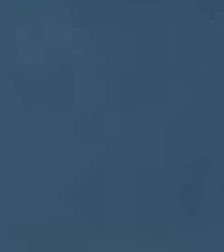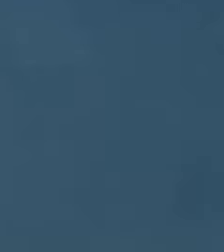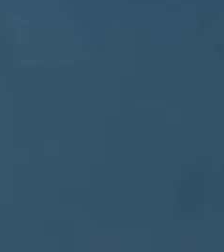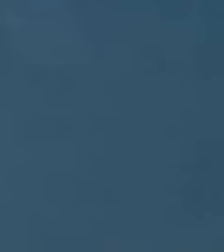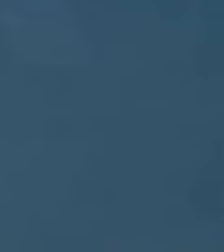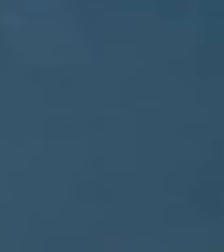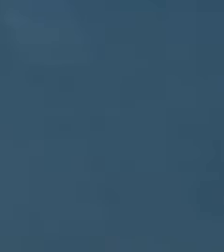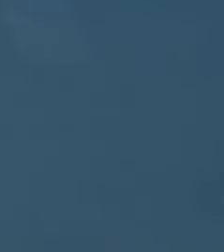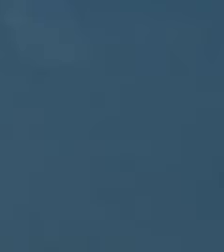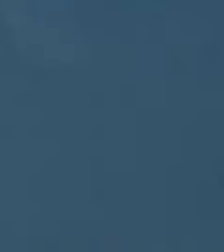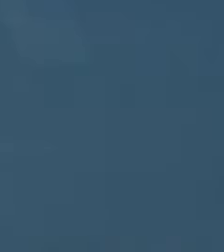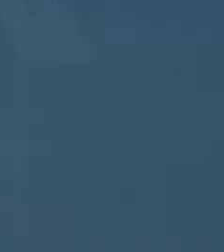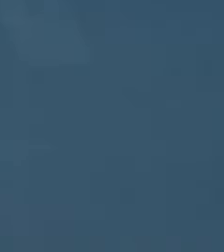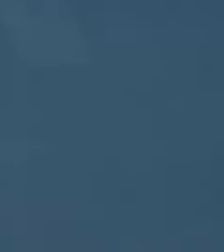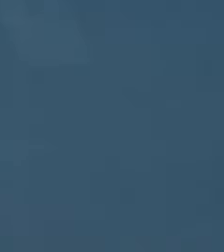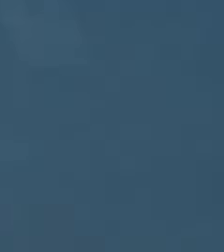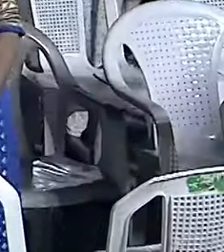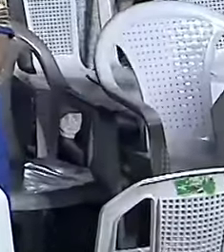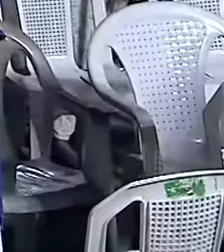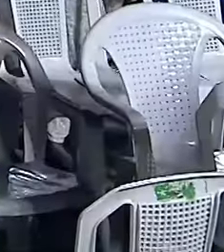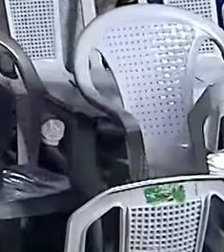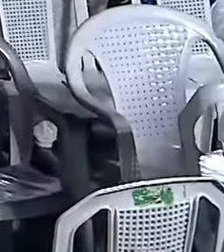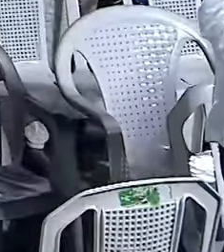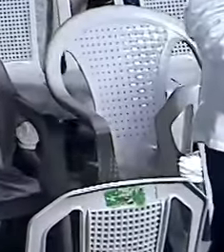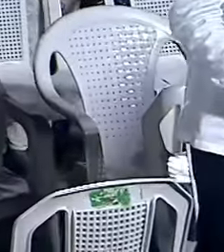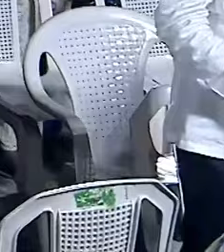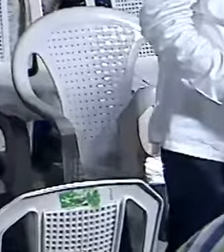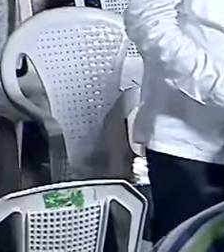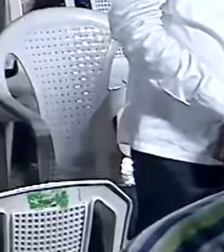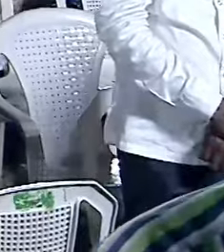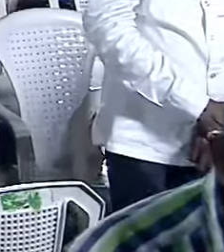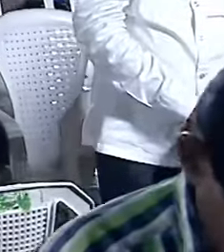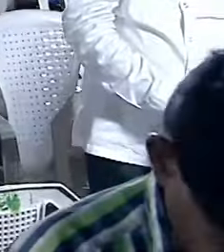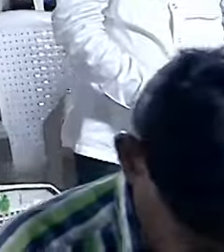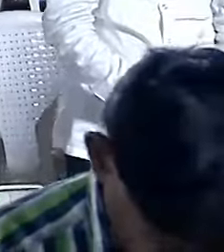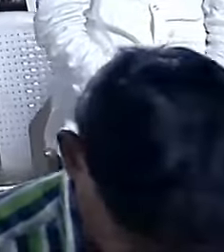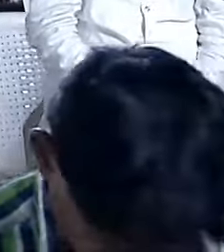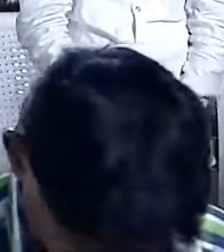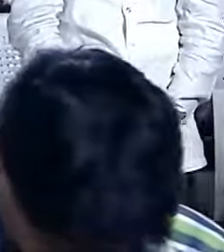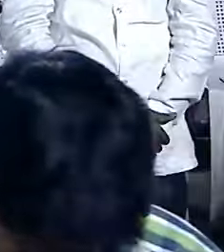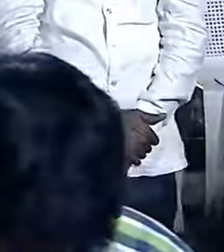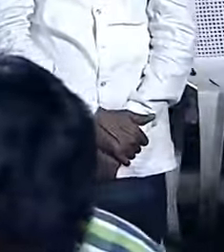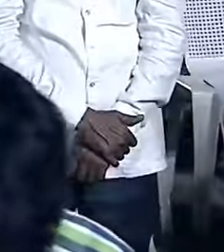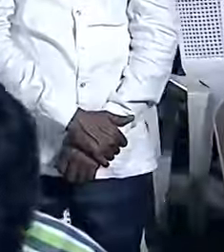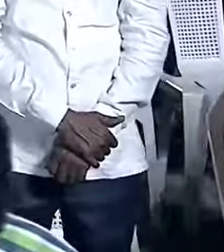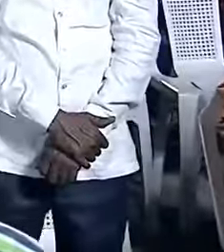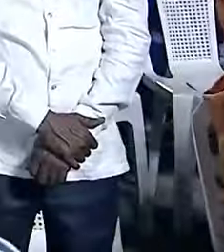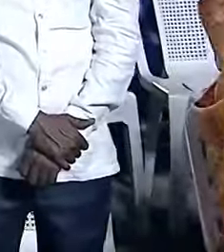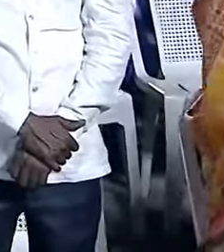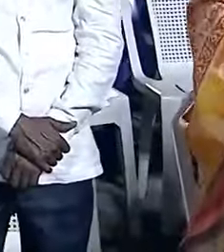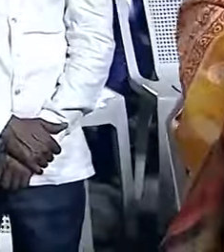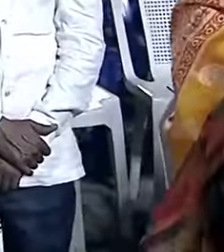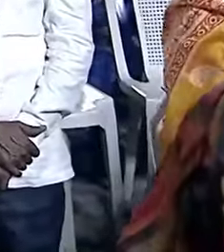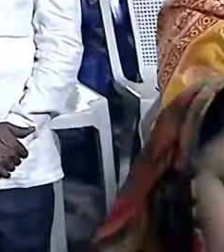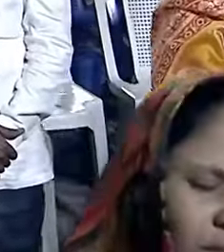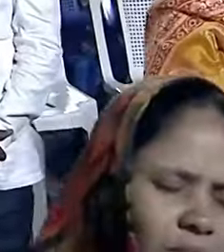కాబట్టి. జీసస్ హస్ డన్ హిస్ న్యూ వర్క్ ఇన్ యువర్ లైఫ్. ఈ రాత్రి ఒక్క ఆత్మ